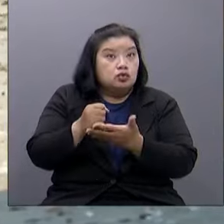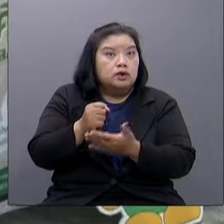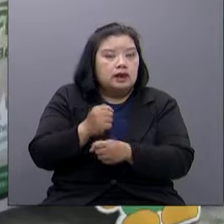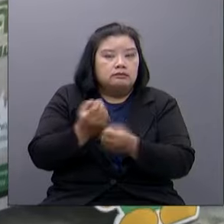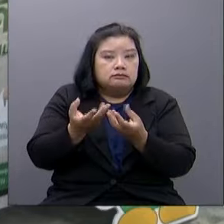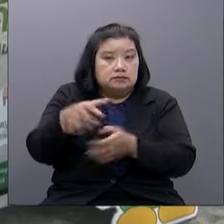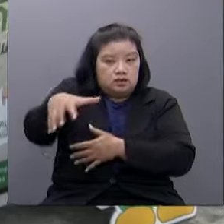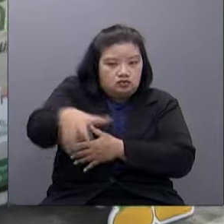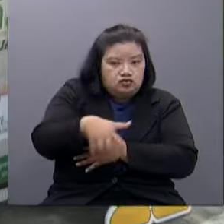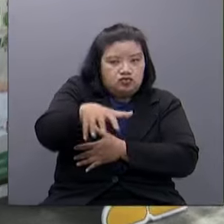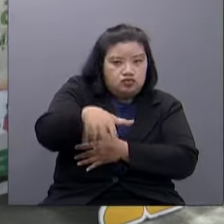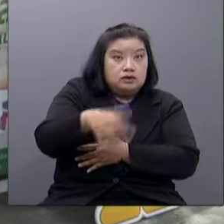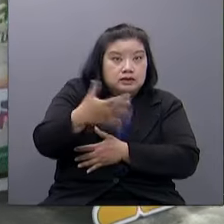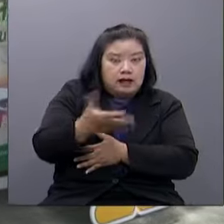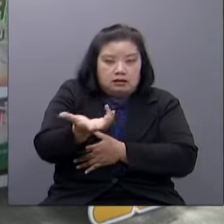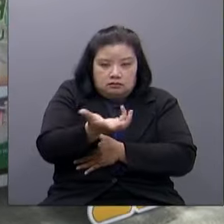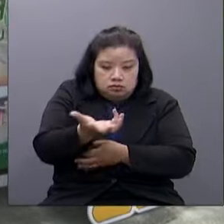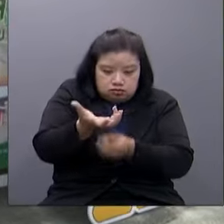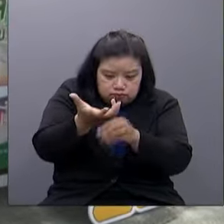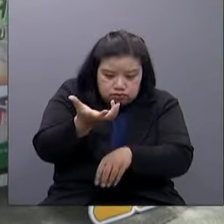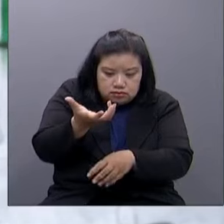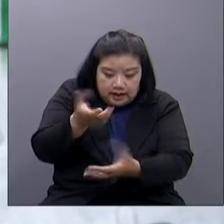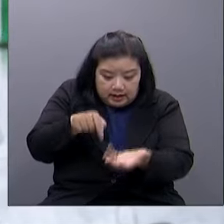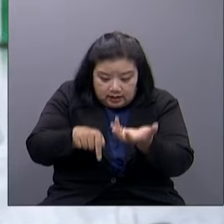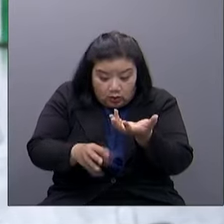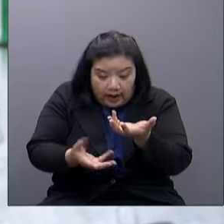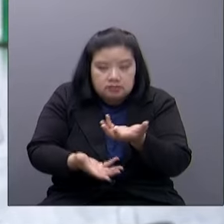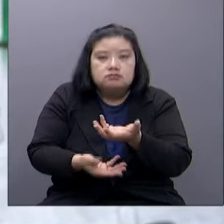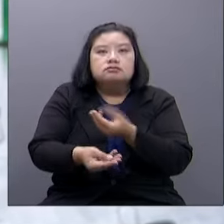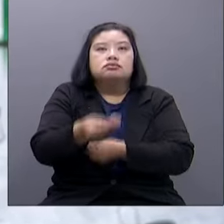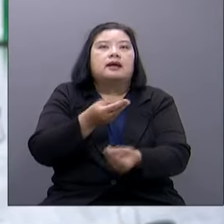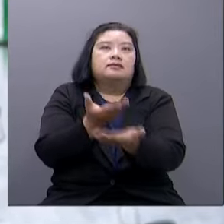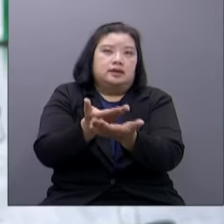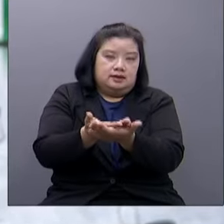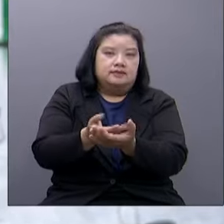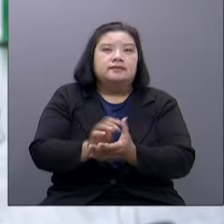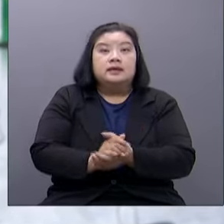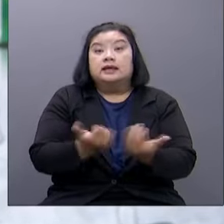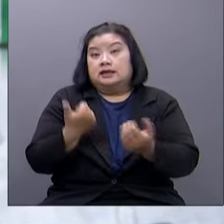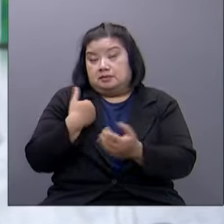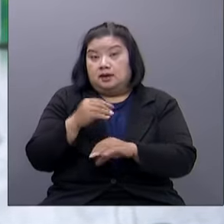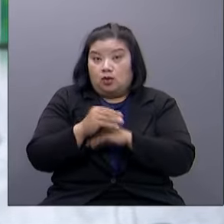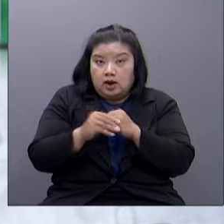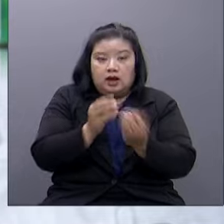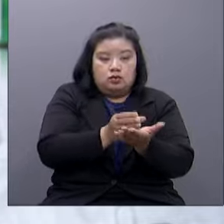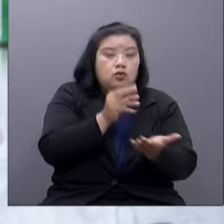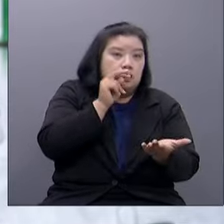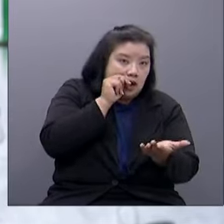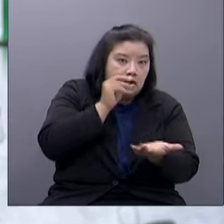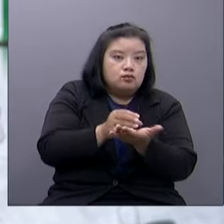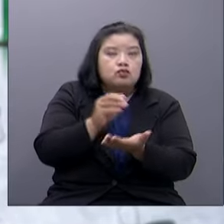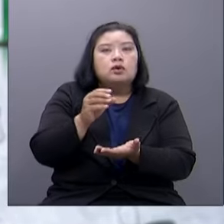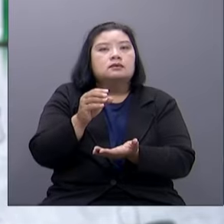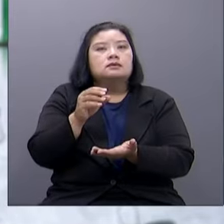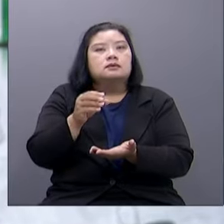หนึ่งเอามาแลกของกับเรา ทางเทศบาลก็มีโครงการขวดน้ำขวดแก้วขวดอะไรอย่างเงี้ยค่ะที่กินแล้วเก็บไว้เก็บ